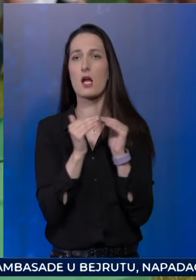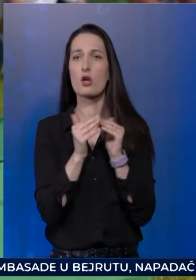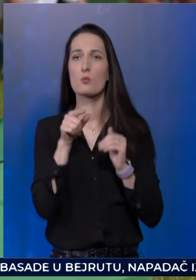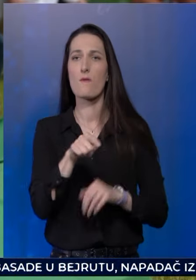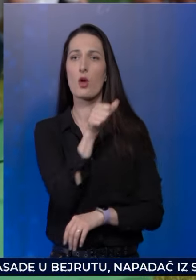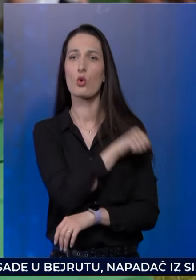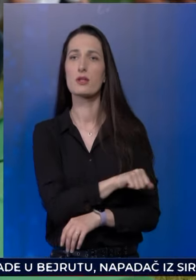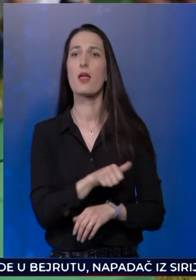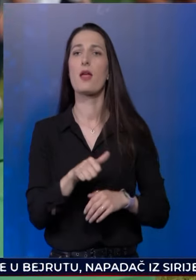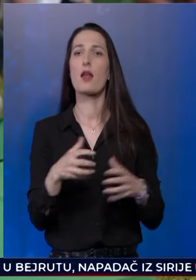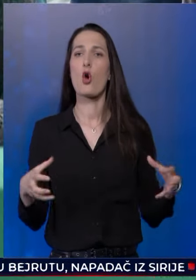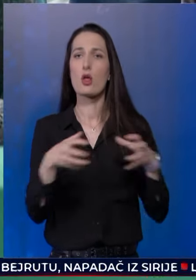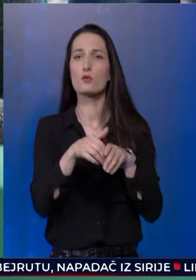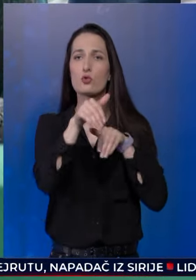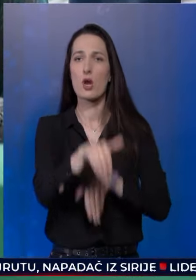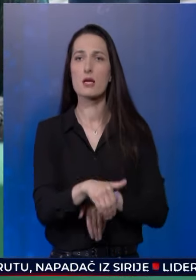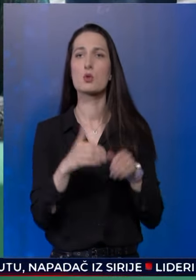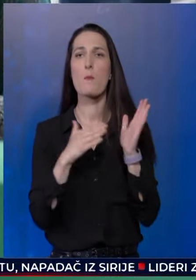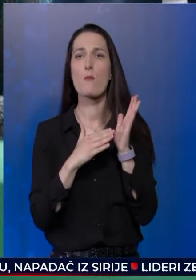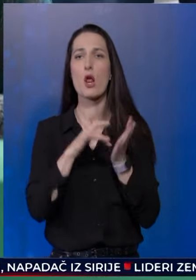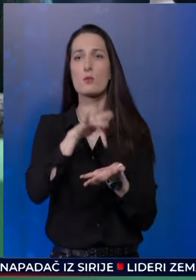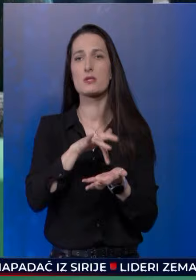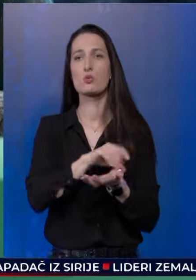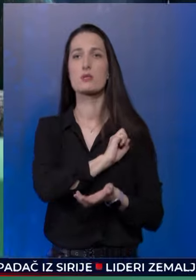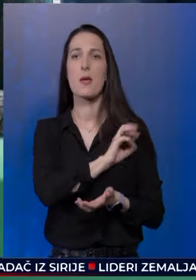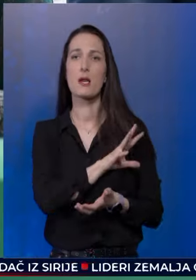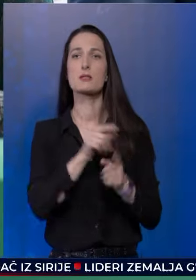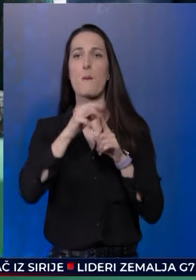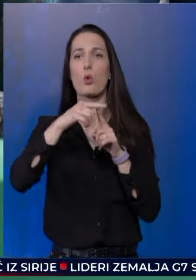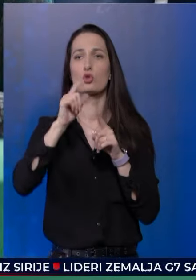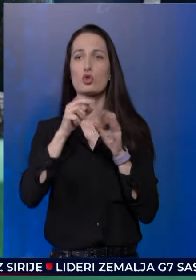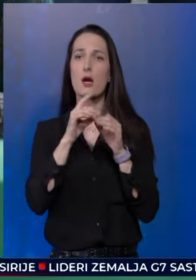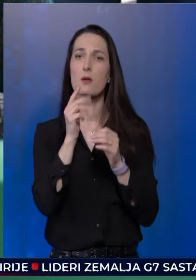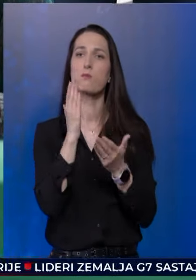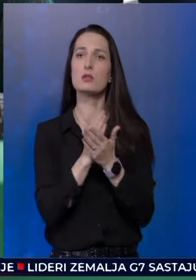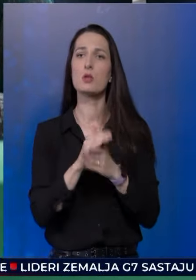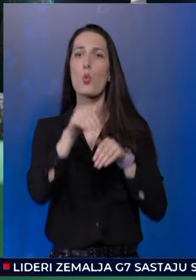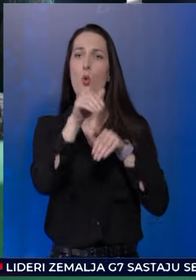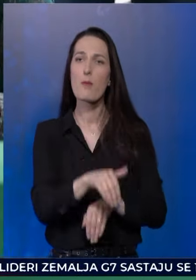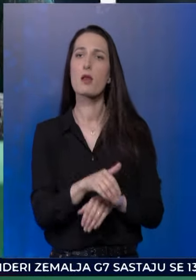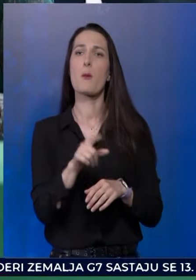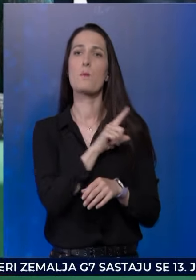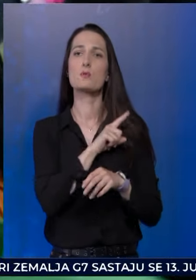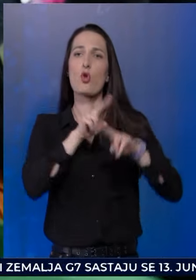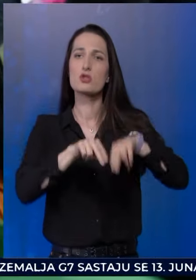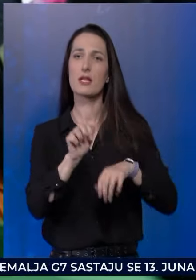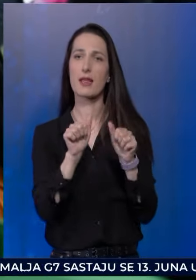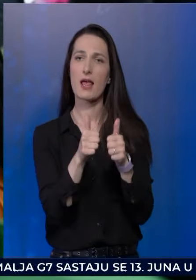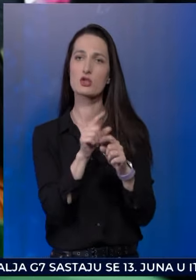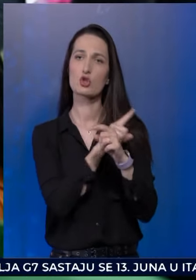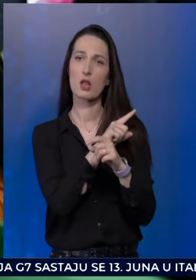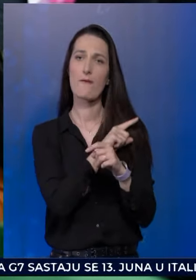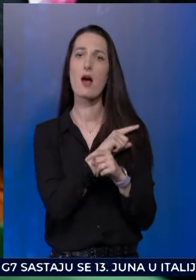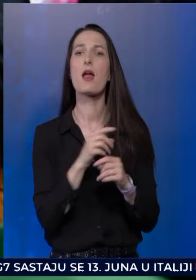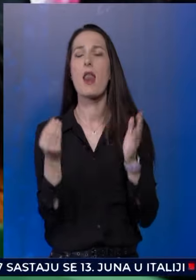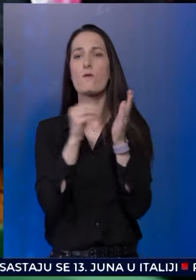na kolektivnoj dženazi u Memorijalnom centru Srebrenica Potočari biti ukopani posmrtni ostaci 11 žrtava, navodi